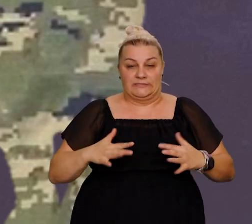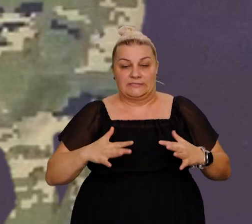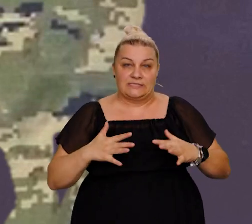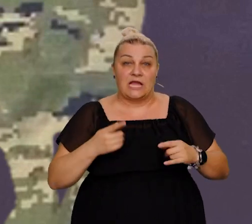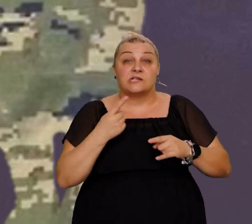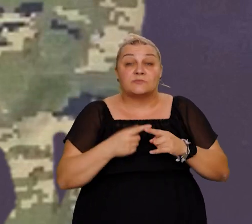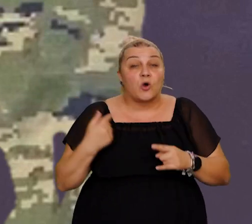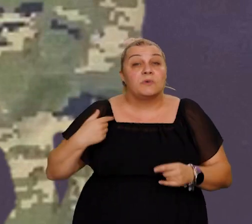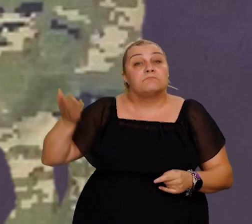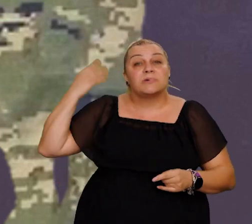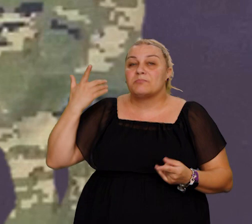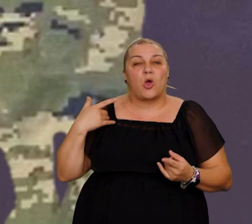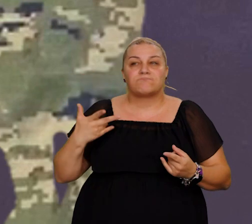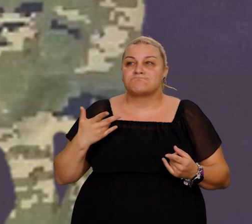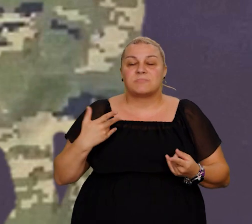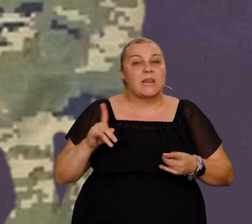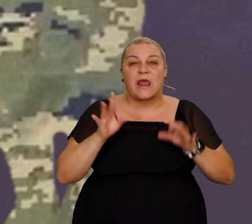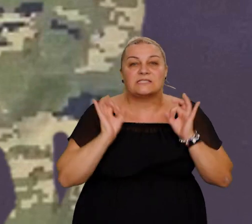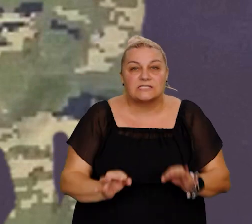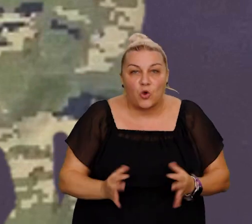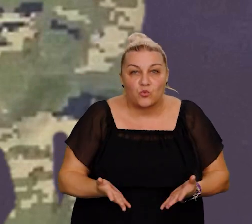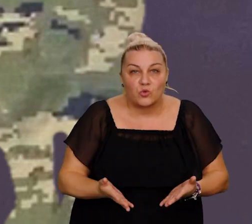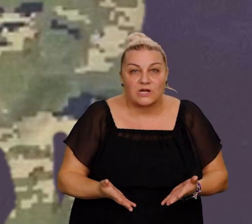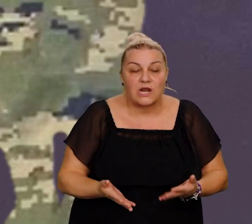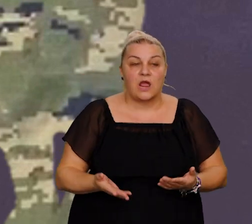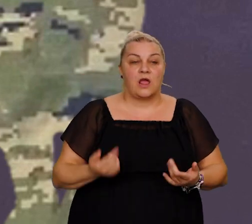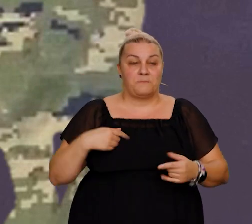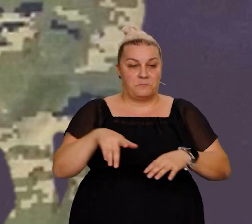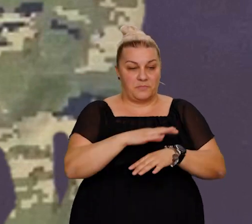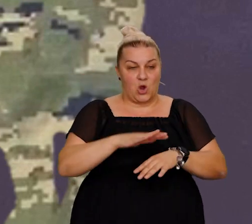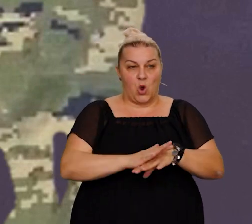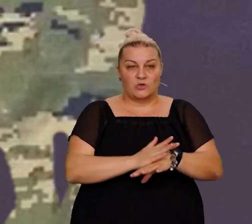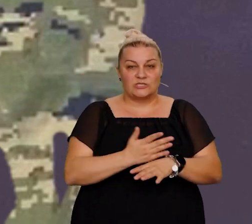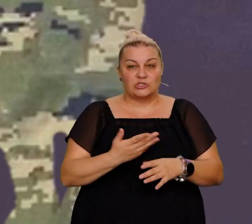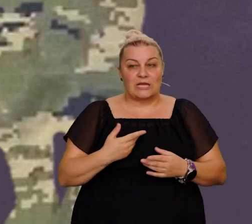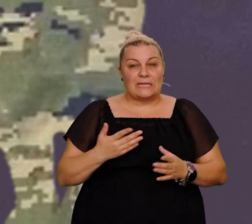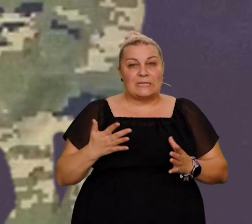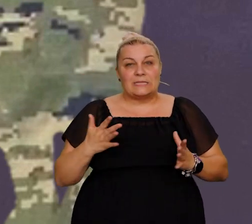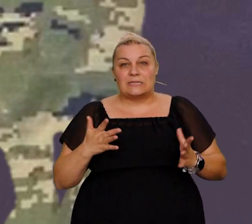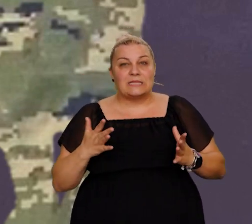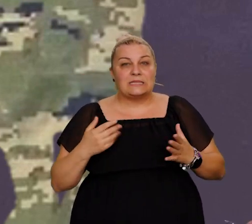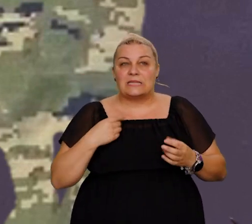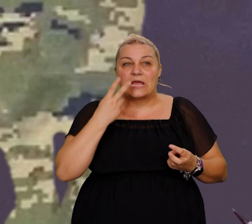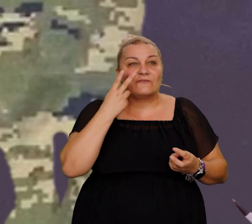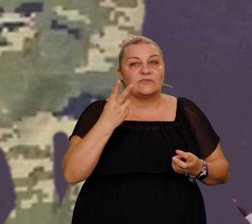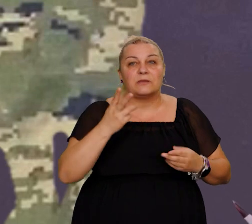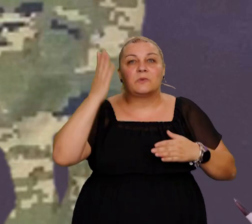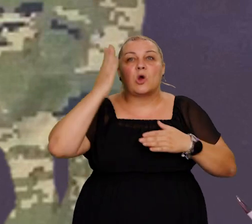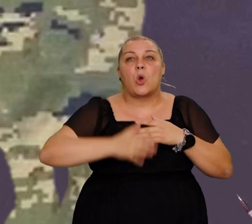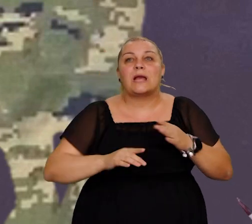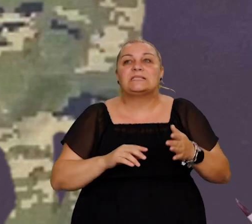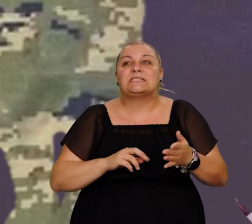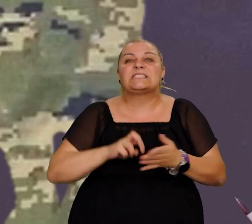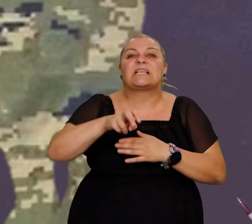se osjećali dosta nesigurni. Osjećali smo se da nemamo neki, kako bi rekao, da ne vidimo neki izlaz konačan, ili je